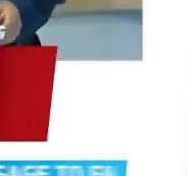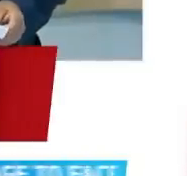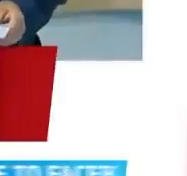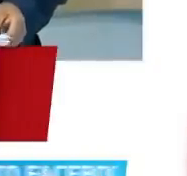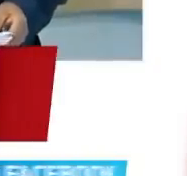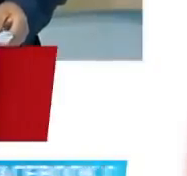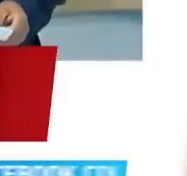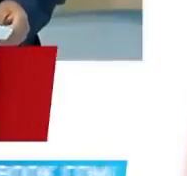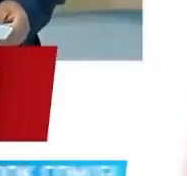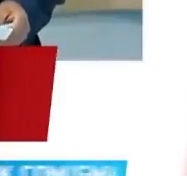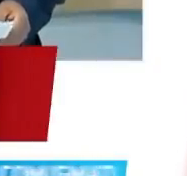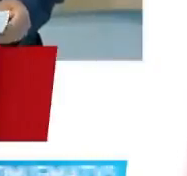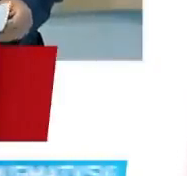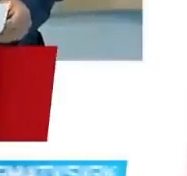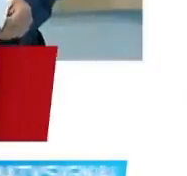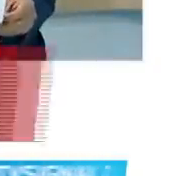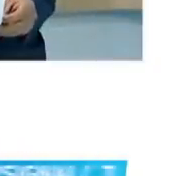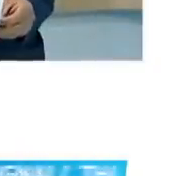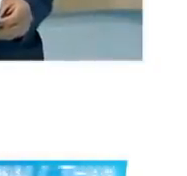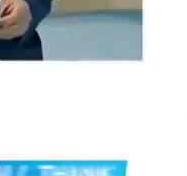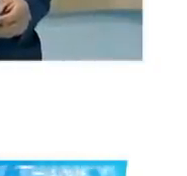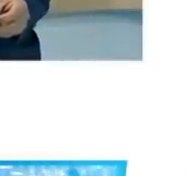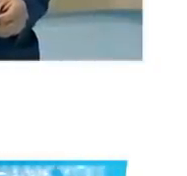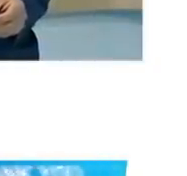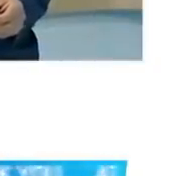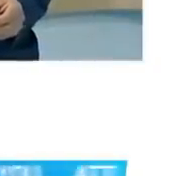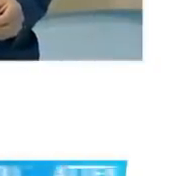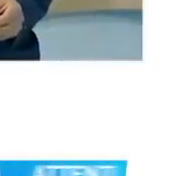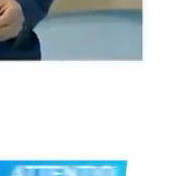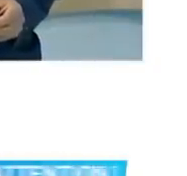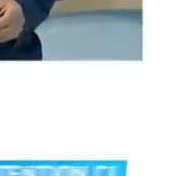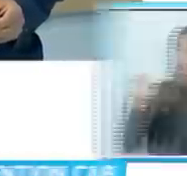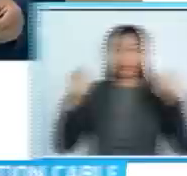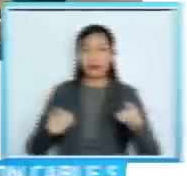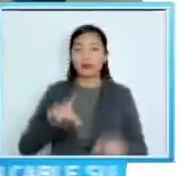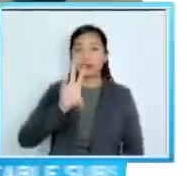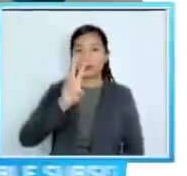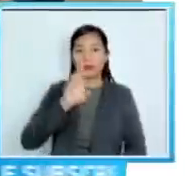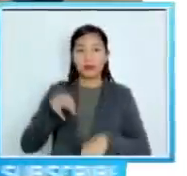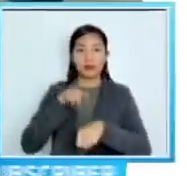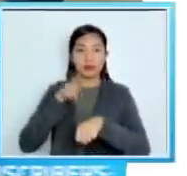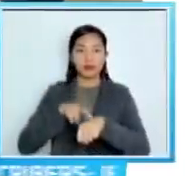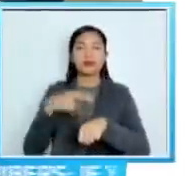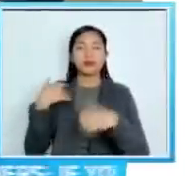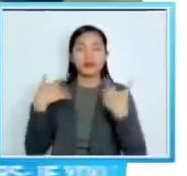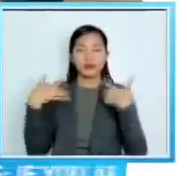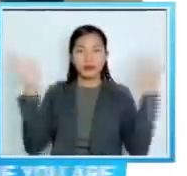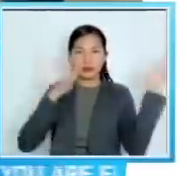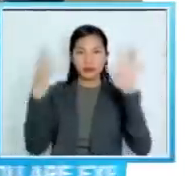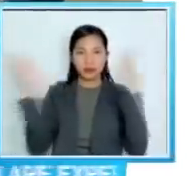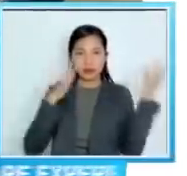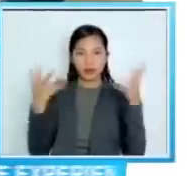Magandang tanghali po. Oras na para sa maiinit na balita. Anim na rehiyon na hinagupit po ng Bagyong Odette ang isinailalim ni